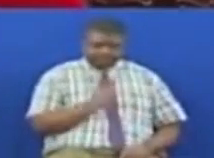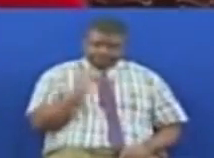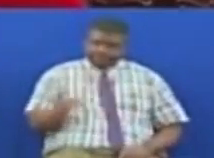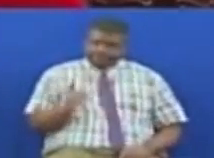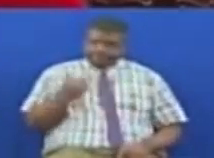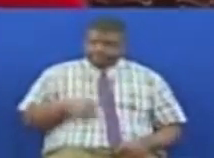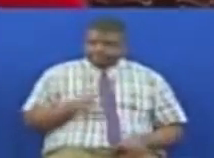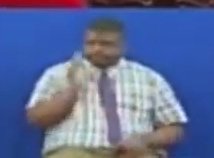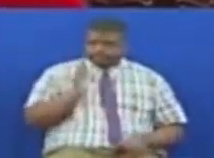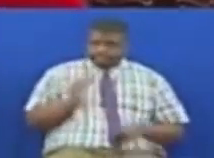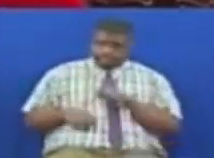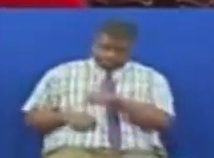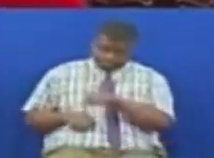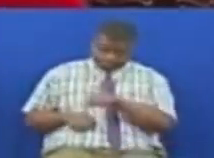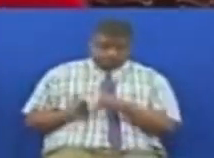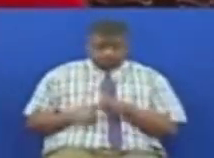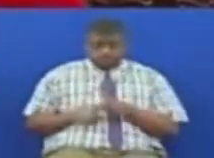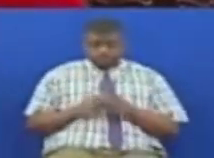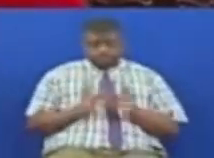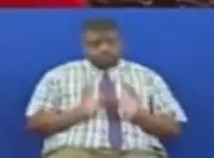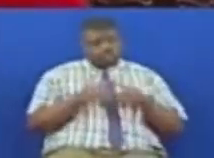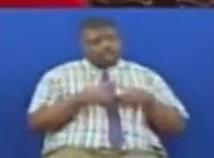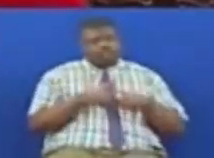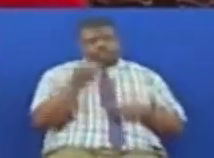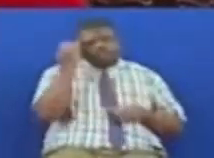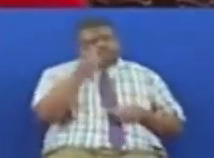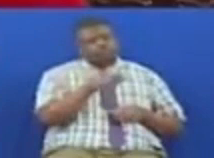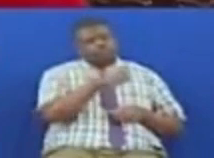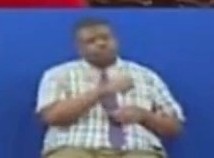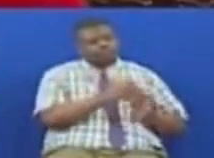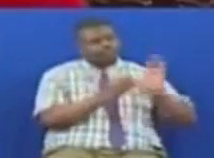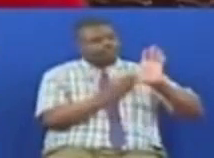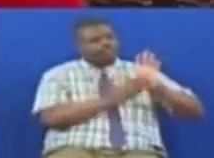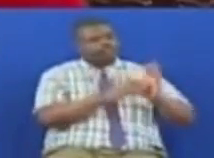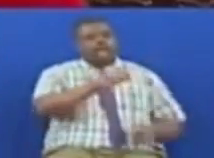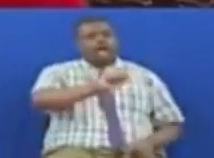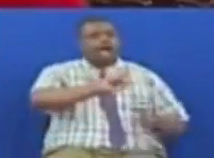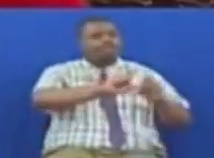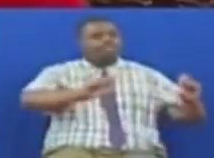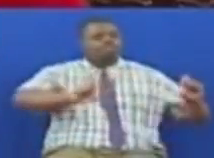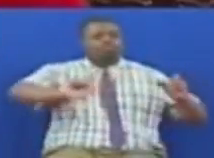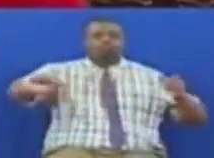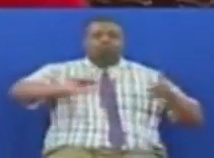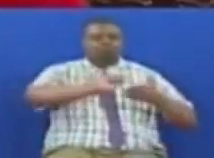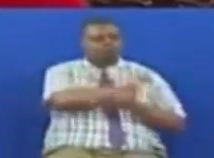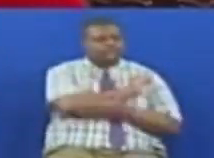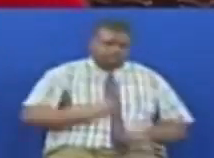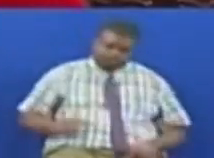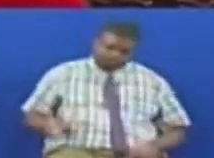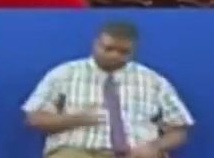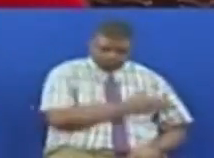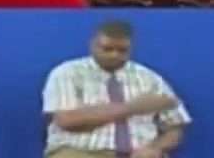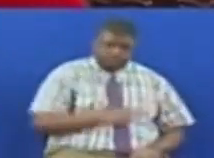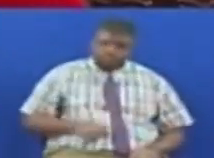rasmi inashauri kifungu hichi kipya cha 9A kifutwe. Sheria ya utekelezaji wa haki na wajibu wa msingi sura ya 9. Mheshimiwa Naibu Spika,